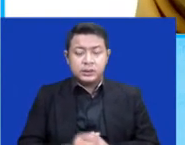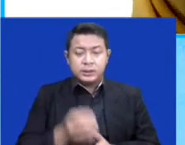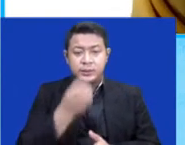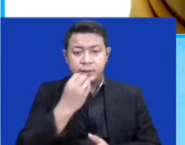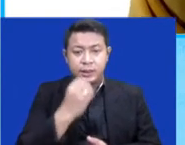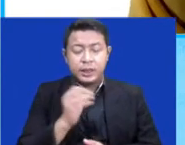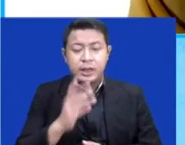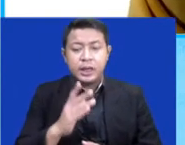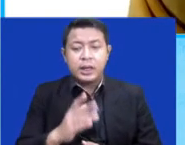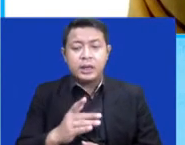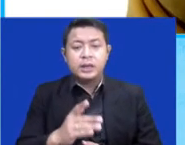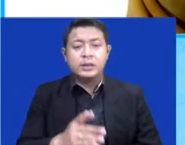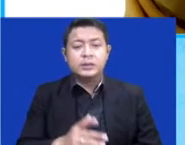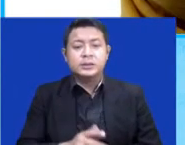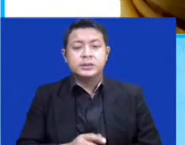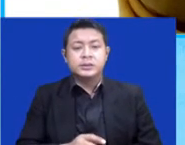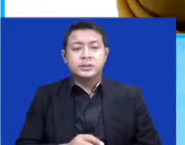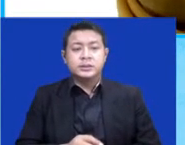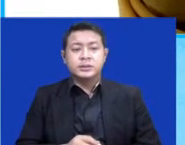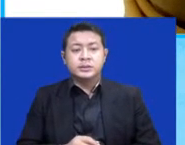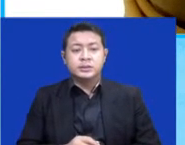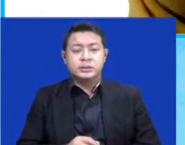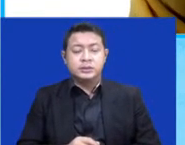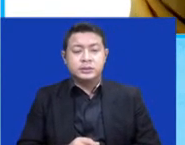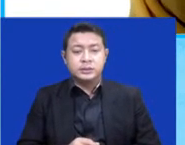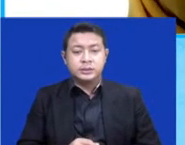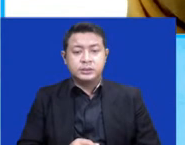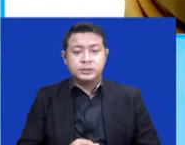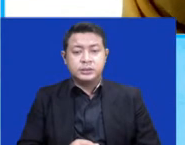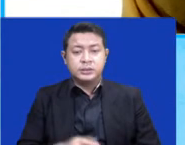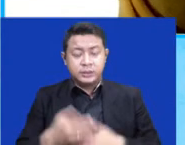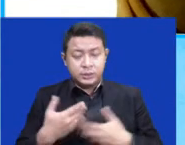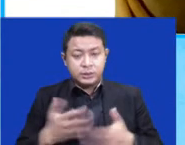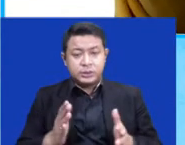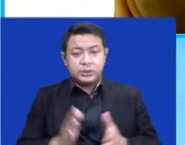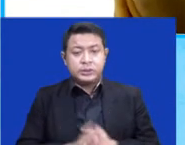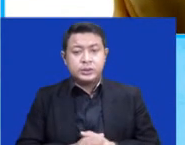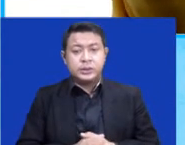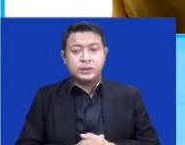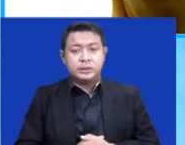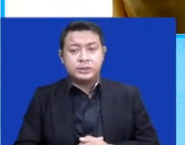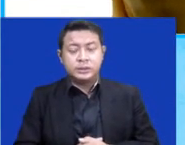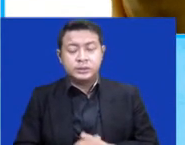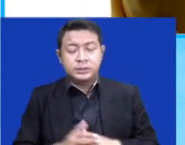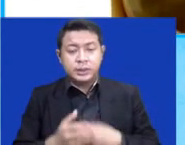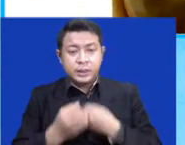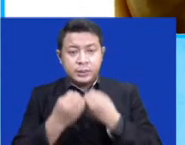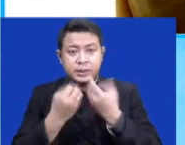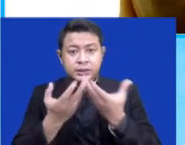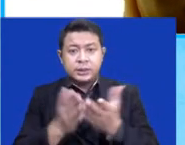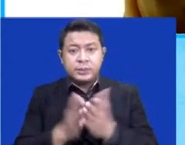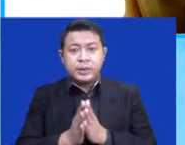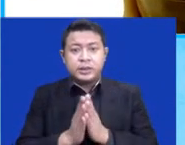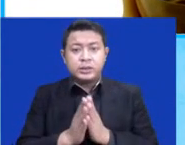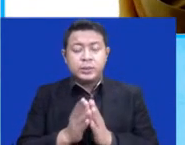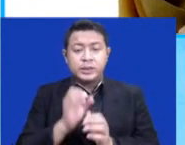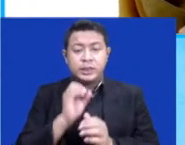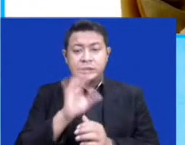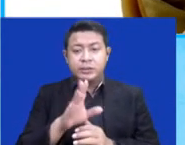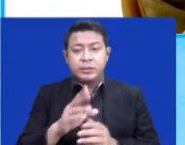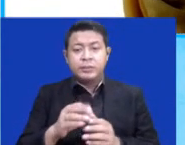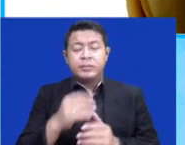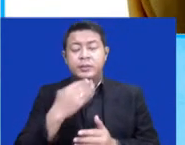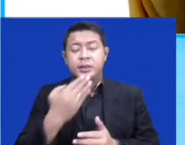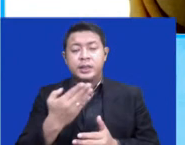harus tertib ya untuk DM. Itu saja Kak Brigita yang bisa saya sampaikan, bisa menjawab pertanyaan Kak Salomo. Terima